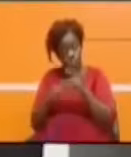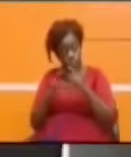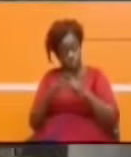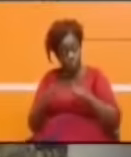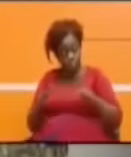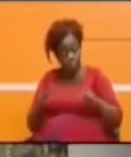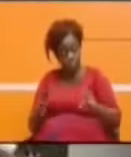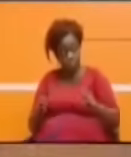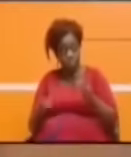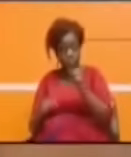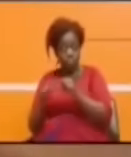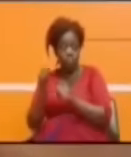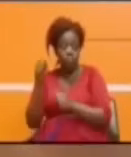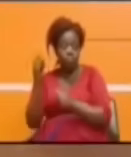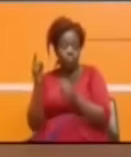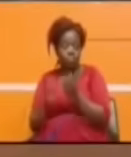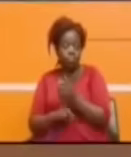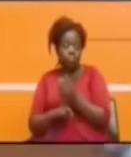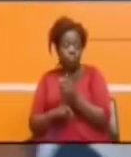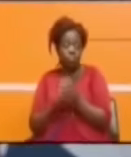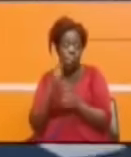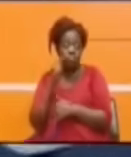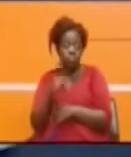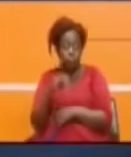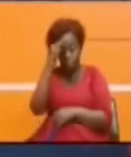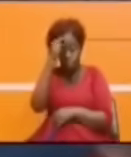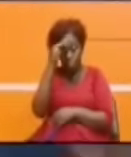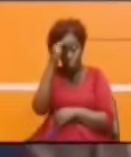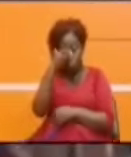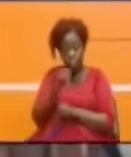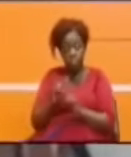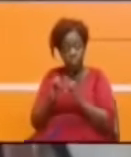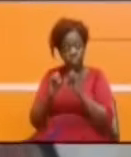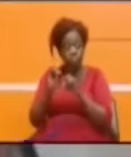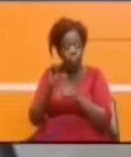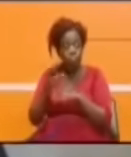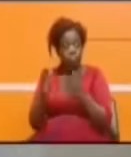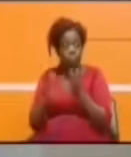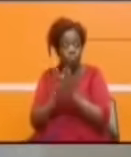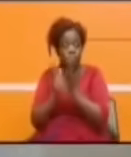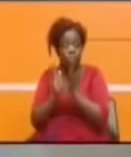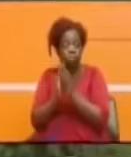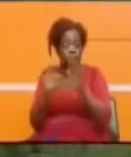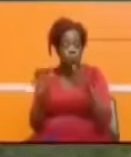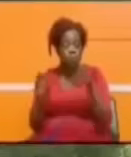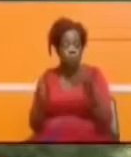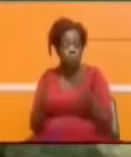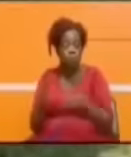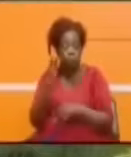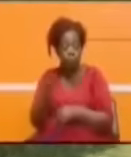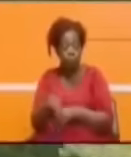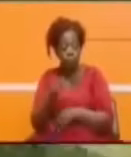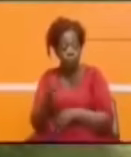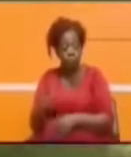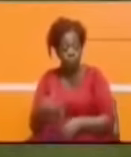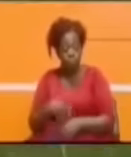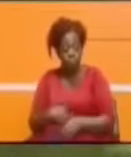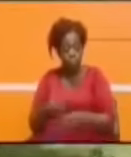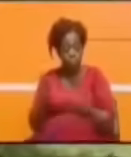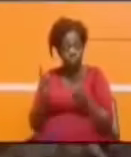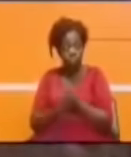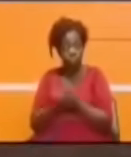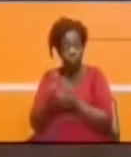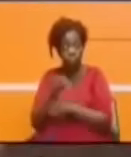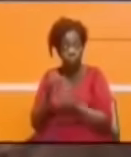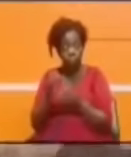binoonyerezebwa ebinaaba bivuddemu. Olwona agambibwa okuba omuyizi mu ttendekero lino annyonnyodde engeri gyeyagwamu amasomo ga ssaayansi kyokka n'agibwako